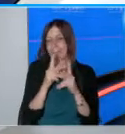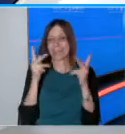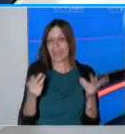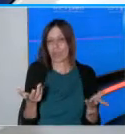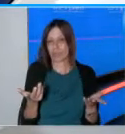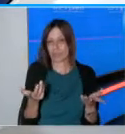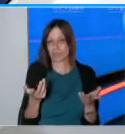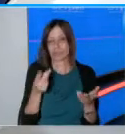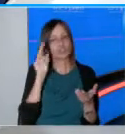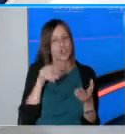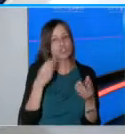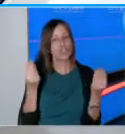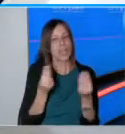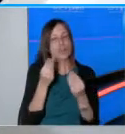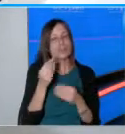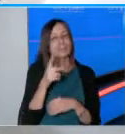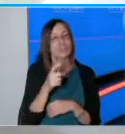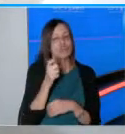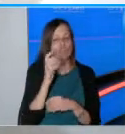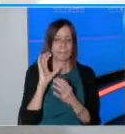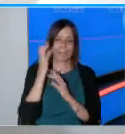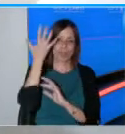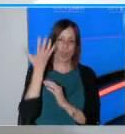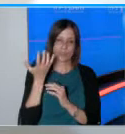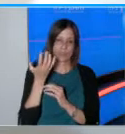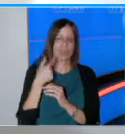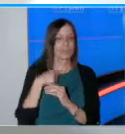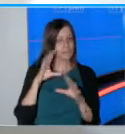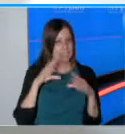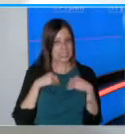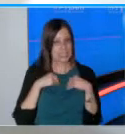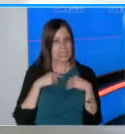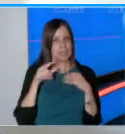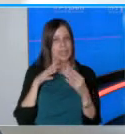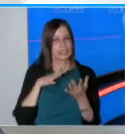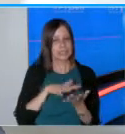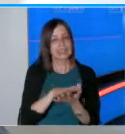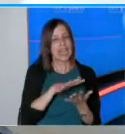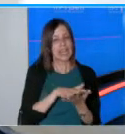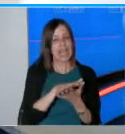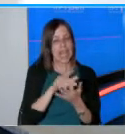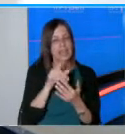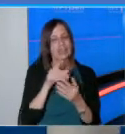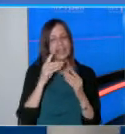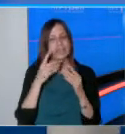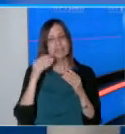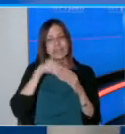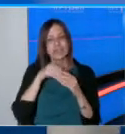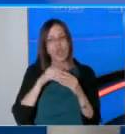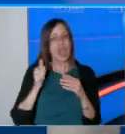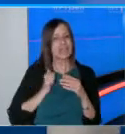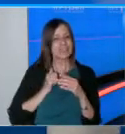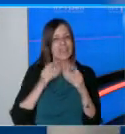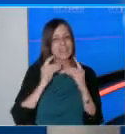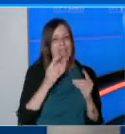תשמע, יש כמות כלי נשק מטורפת. אני גם מסכים שהזליגה היא מתוך הצבא בעיקר דרך יהודים שמוכרים כלי